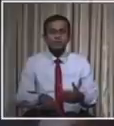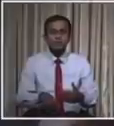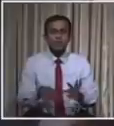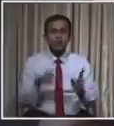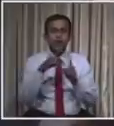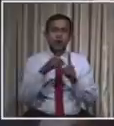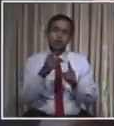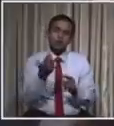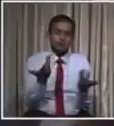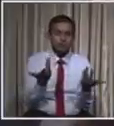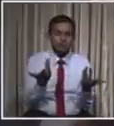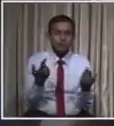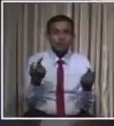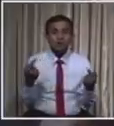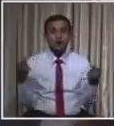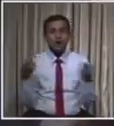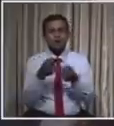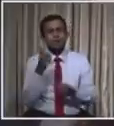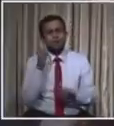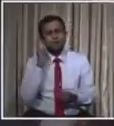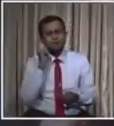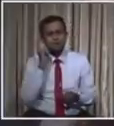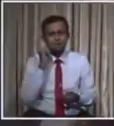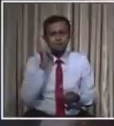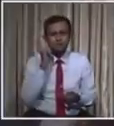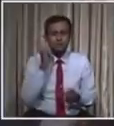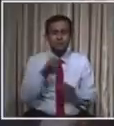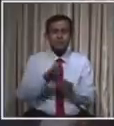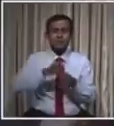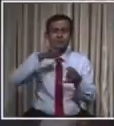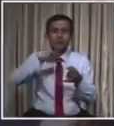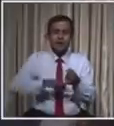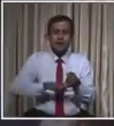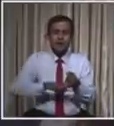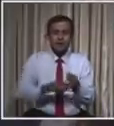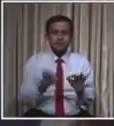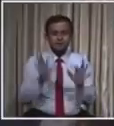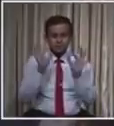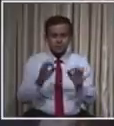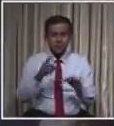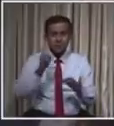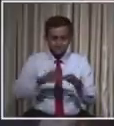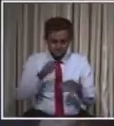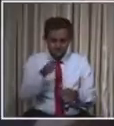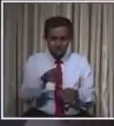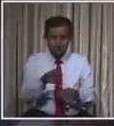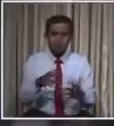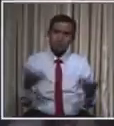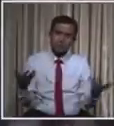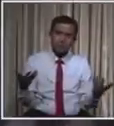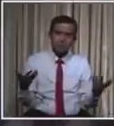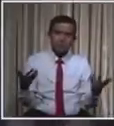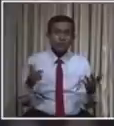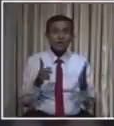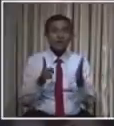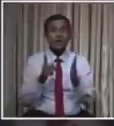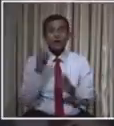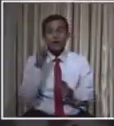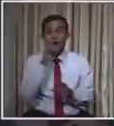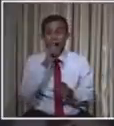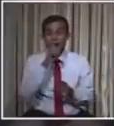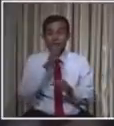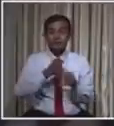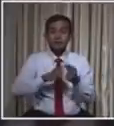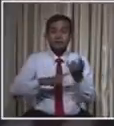ඩොලර් නැති නිසා නැව ප්‍රමාද වීම නිසා ගෑස් ටැංකි වල ප්‍රමිතියේ ප්‍රශ්නයක්ද එහෙම නැත්නම් ලිත්‍ර සමාගම විකුණන